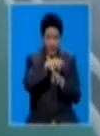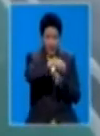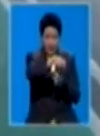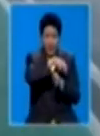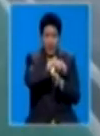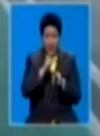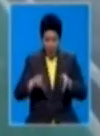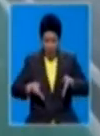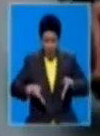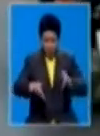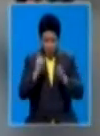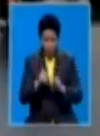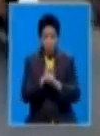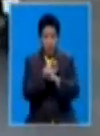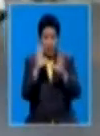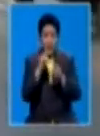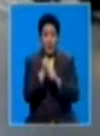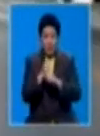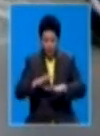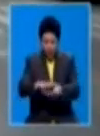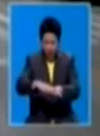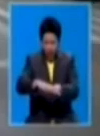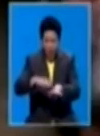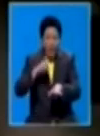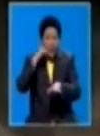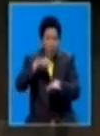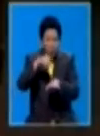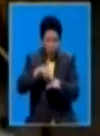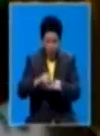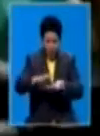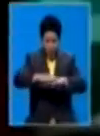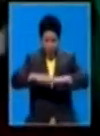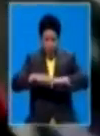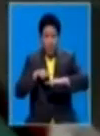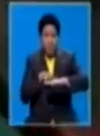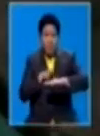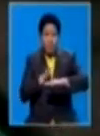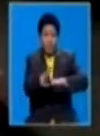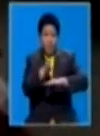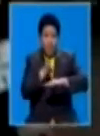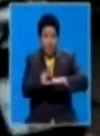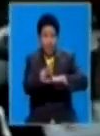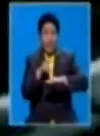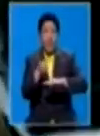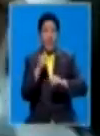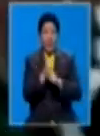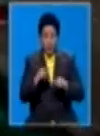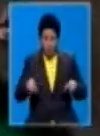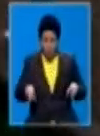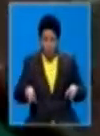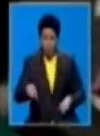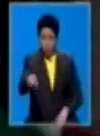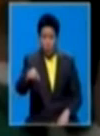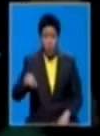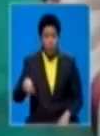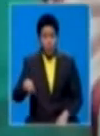ให้มีความชัดเจนเปลี่ยนตะแกรงฝาบ่อพักเป็นแนวขวางรวมทั้งตีเส้นจราจรช่องทางจักรยานเป็นเส้นคู่ทา